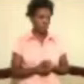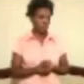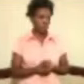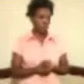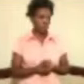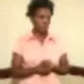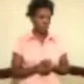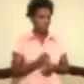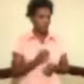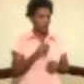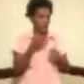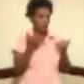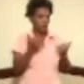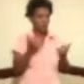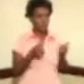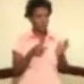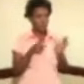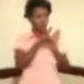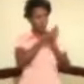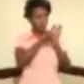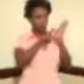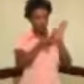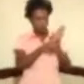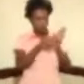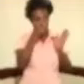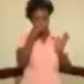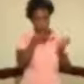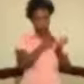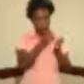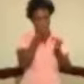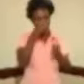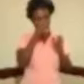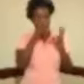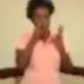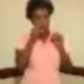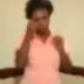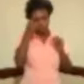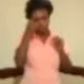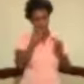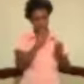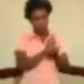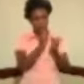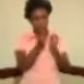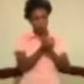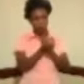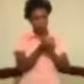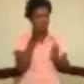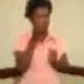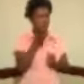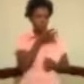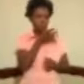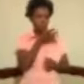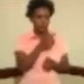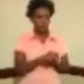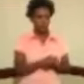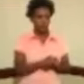Et il est impératif que maintenant on puisse penser à mettre des terres ensemble pour avoir un certain rendement, puisque c'est quand la terre est grande